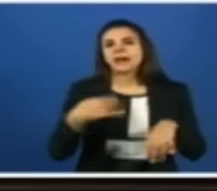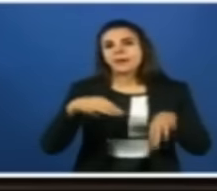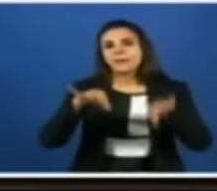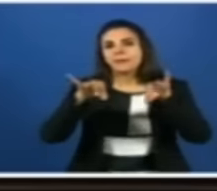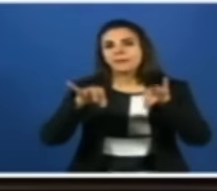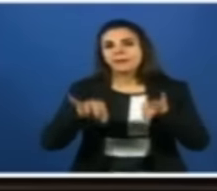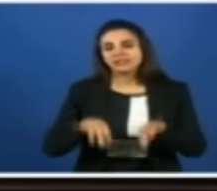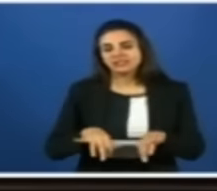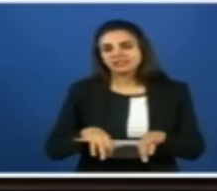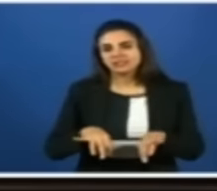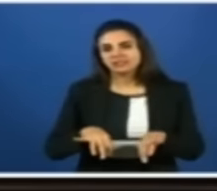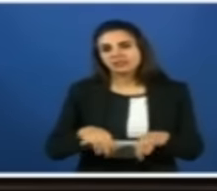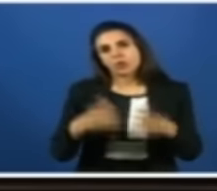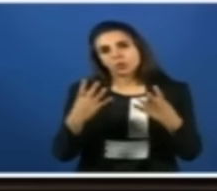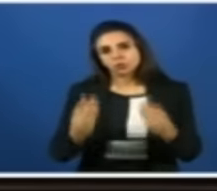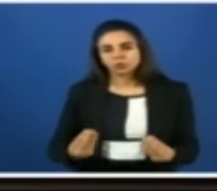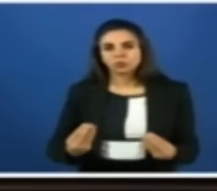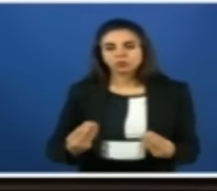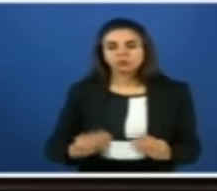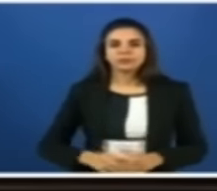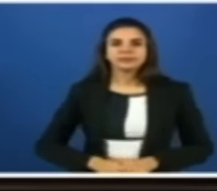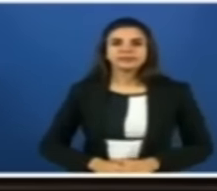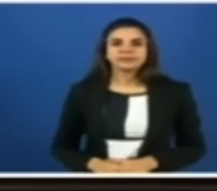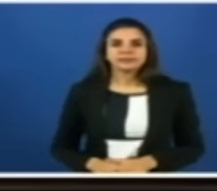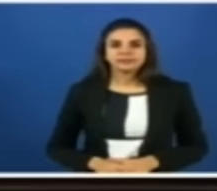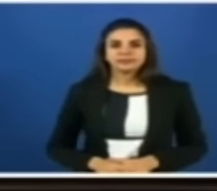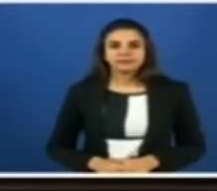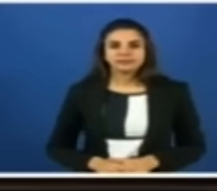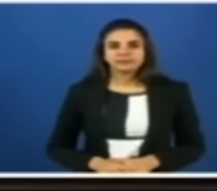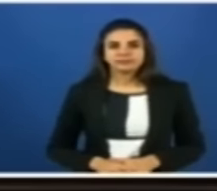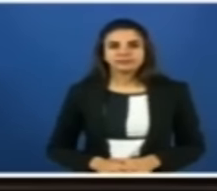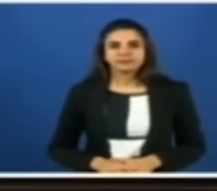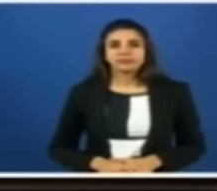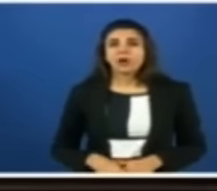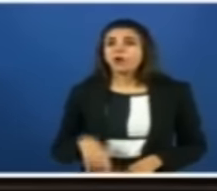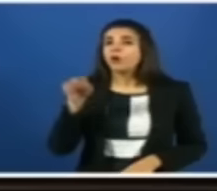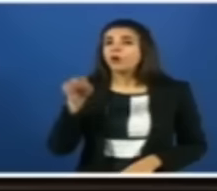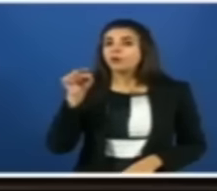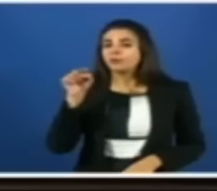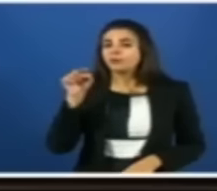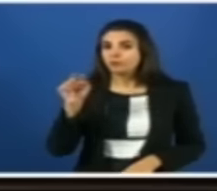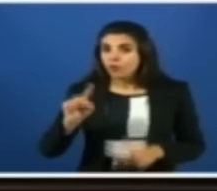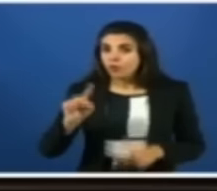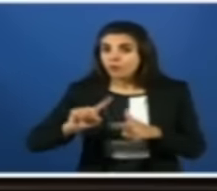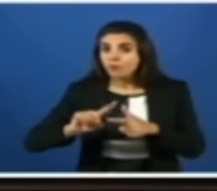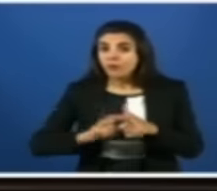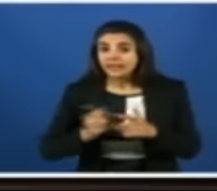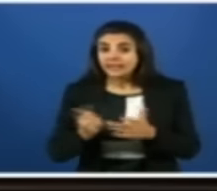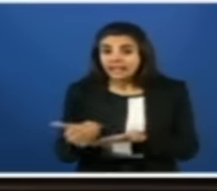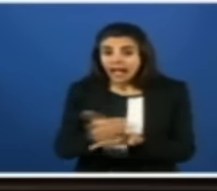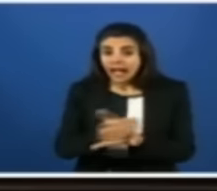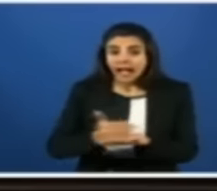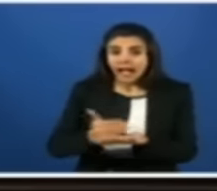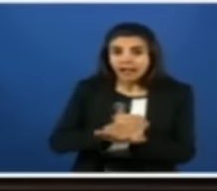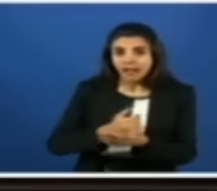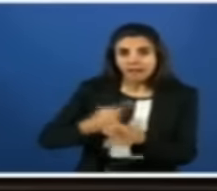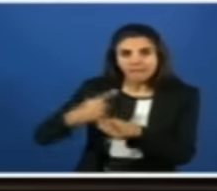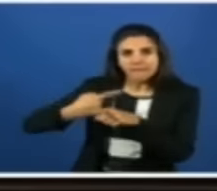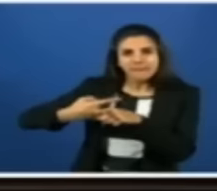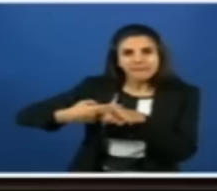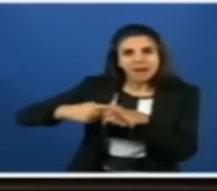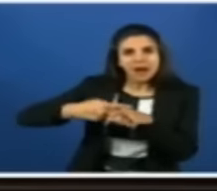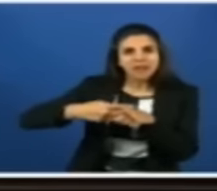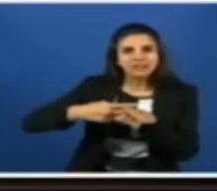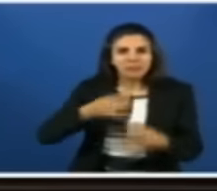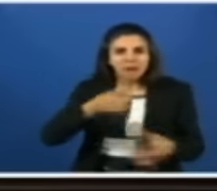başlangıcını da yapmış olduk. Buradaki proje gelir paylaşımı esasına göre